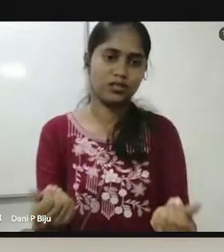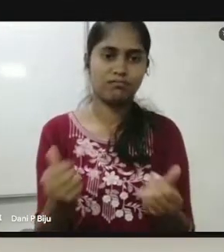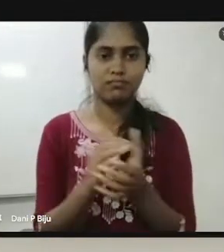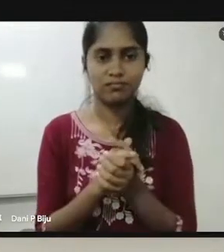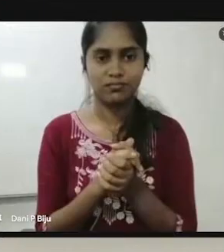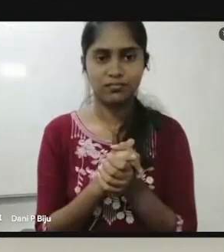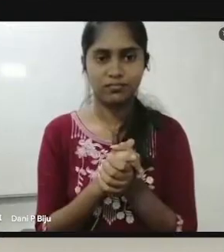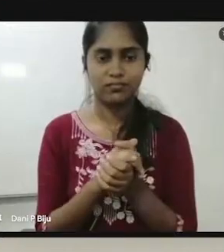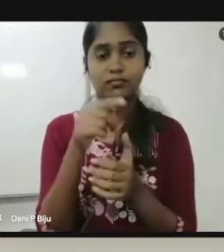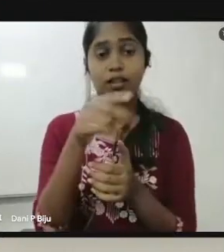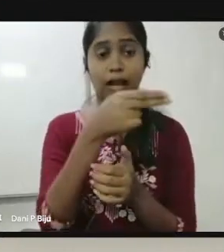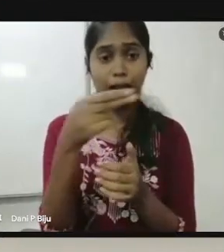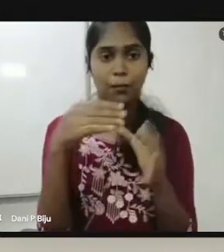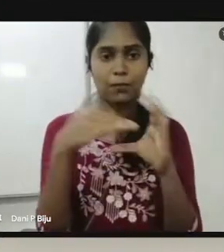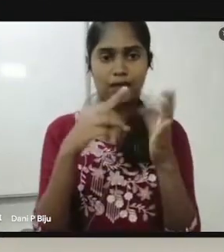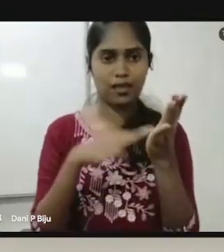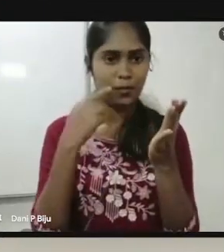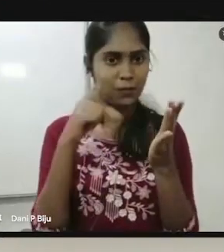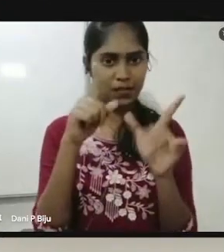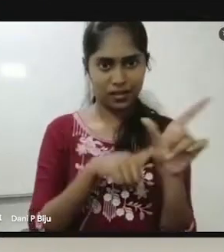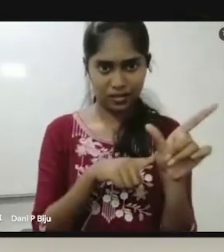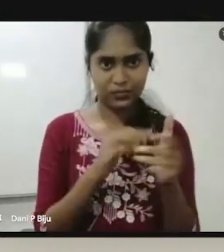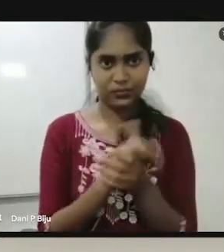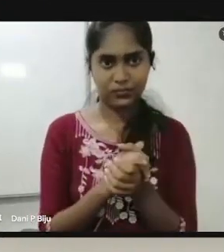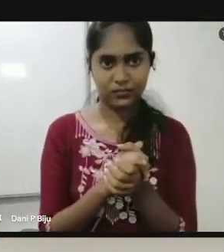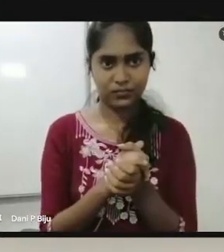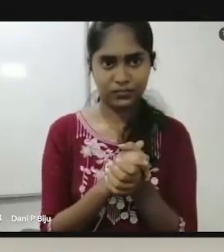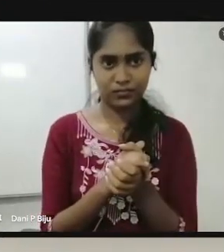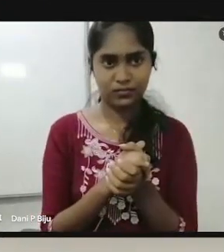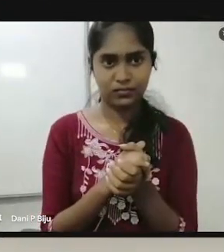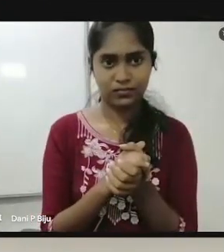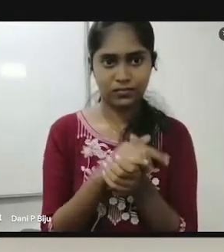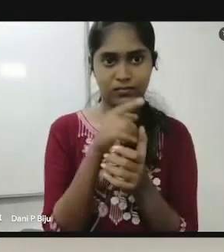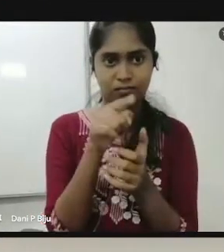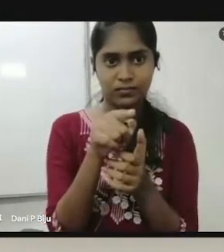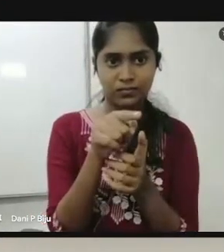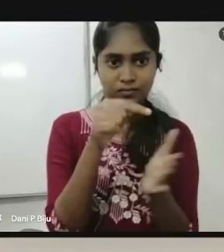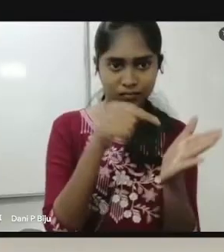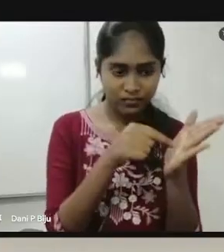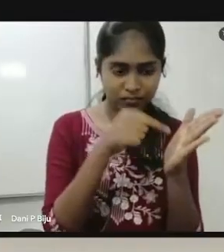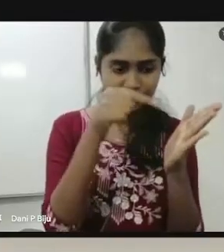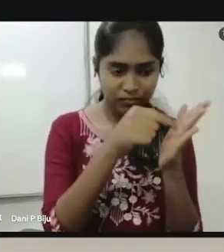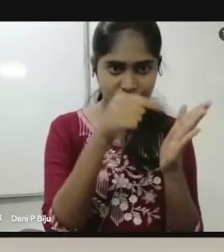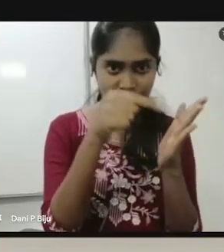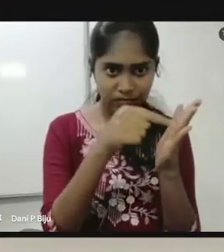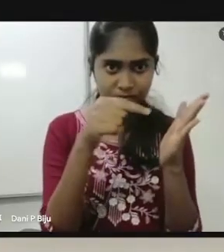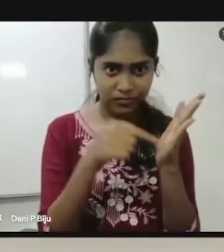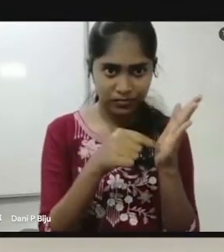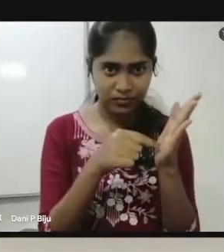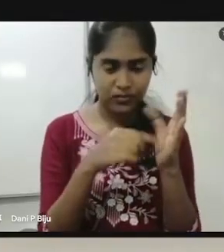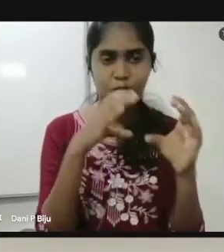My name is Emily. I love it. That was